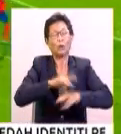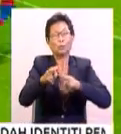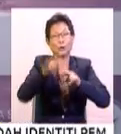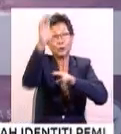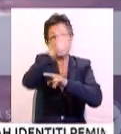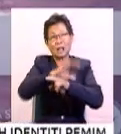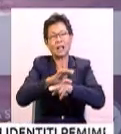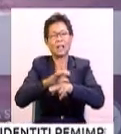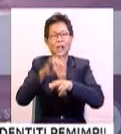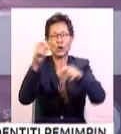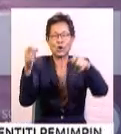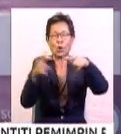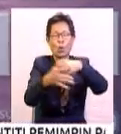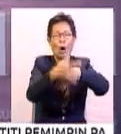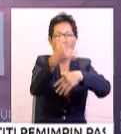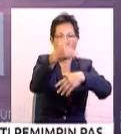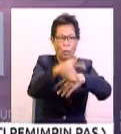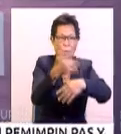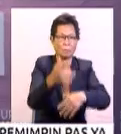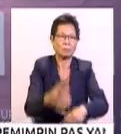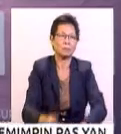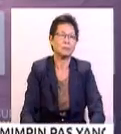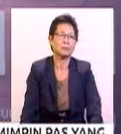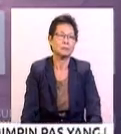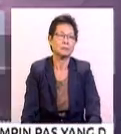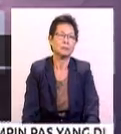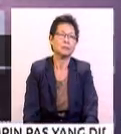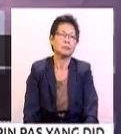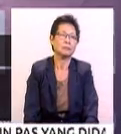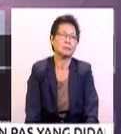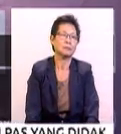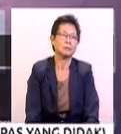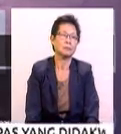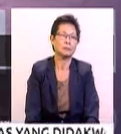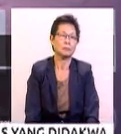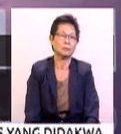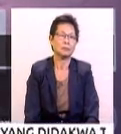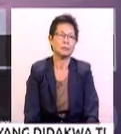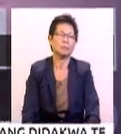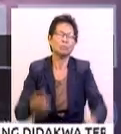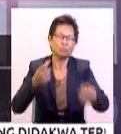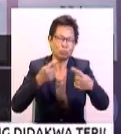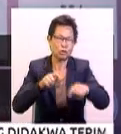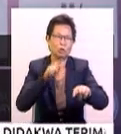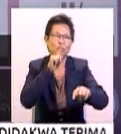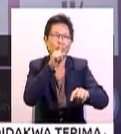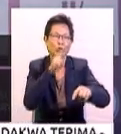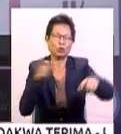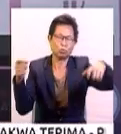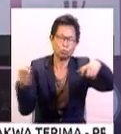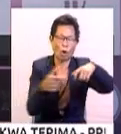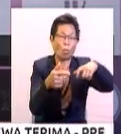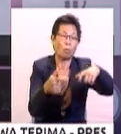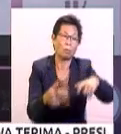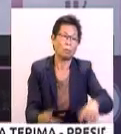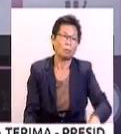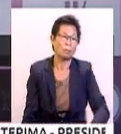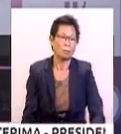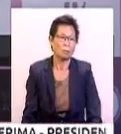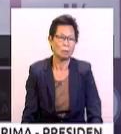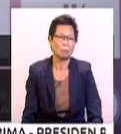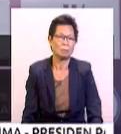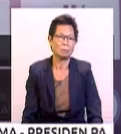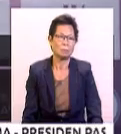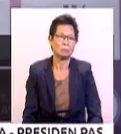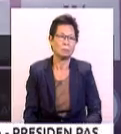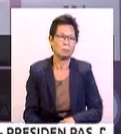mencari gol awal. Yes, we always try to score early, but sometimes we